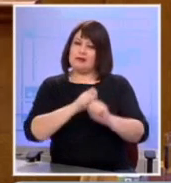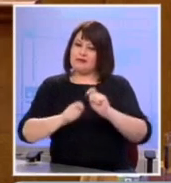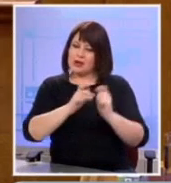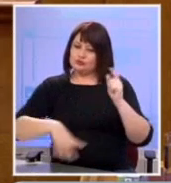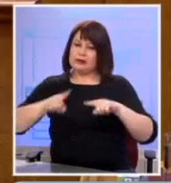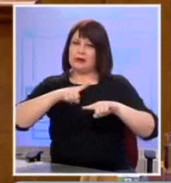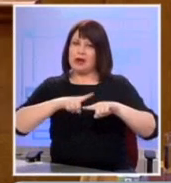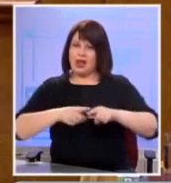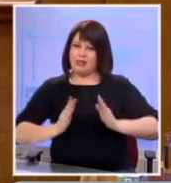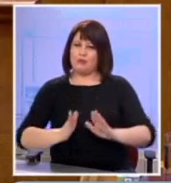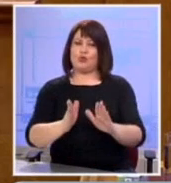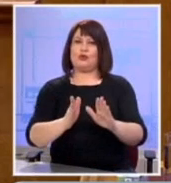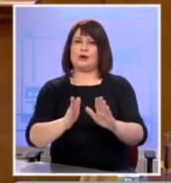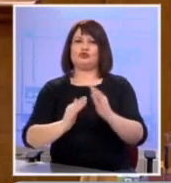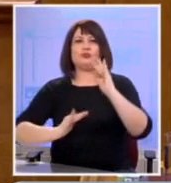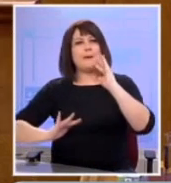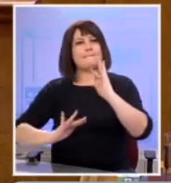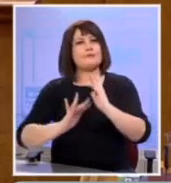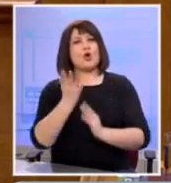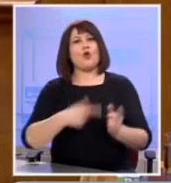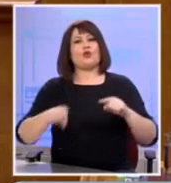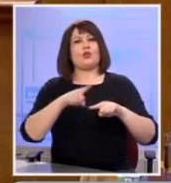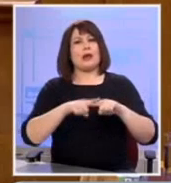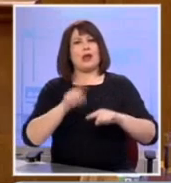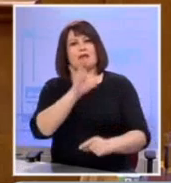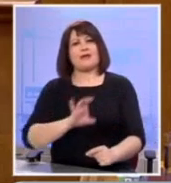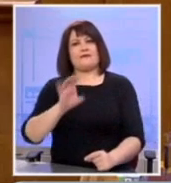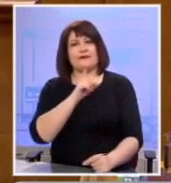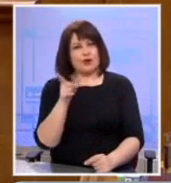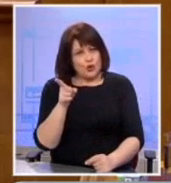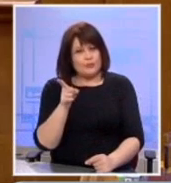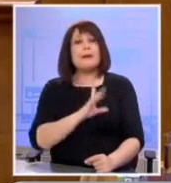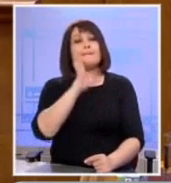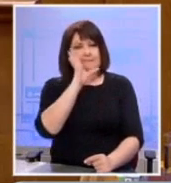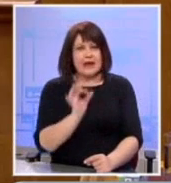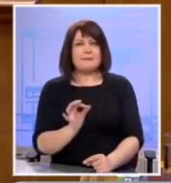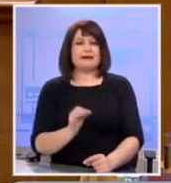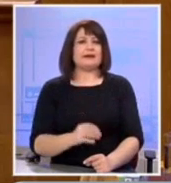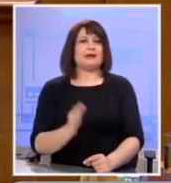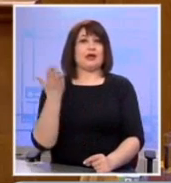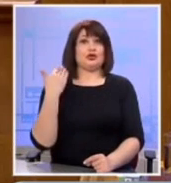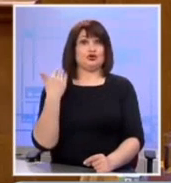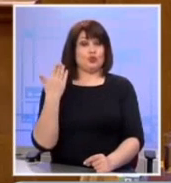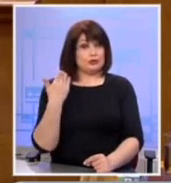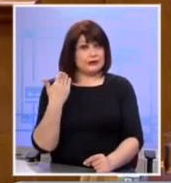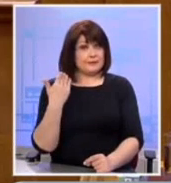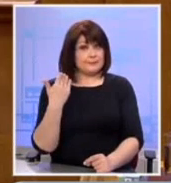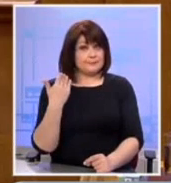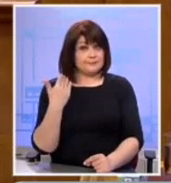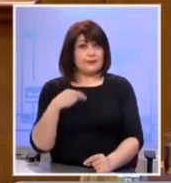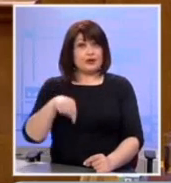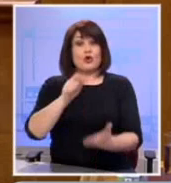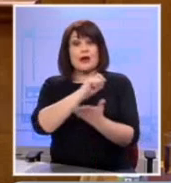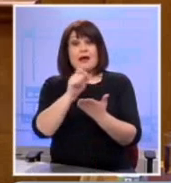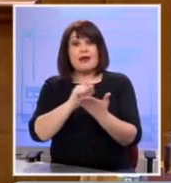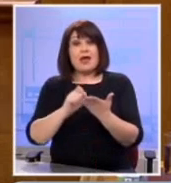της χώρας, για την πρόοδο και στην Ελλάδα και στην Ευρώπη, και έτσι πραγματικά τότε η σελίδα που τώρα